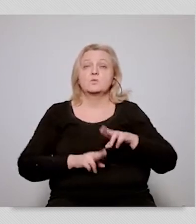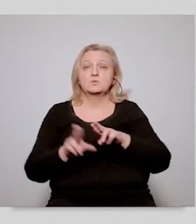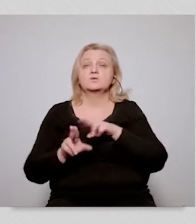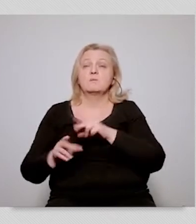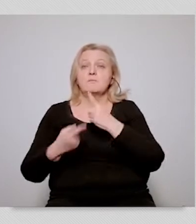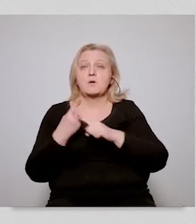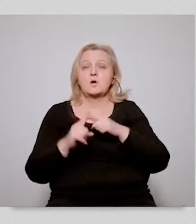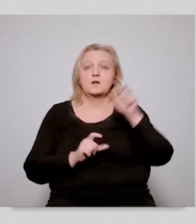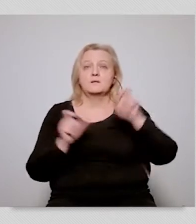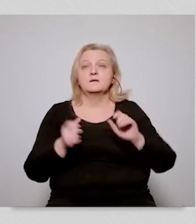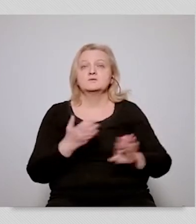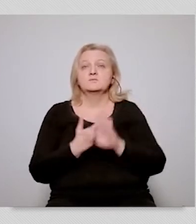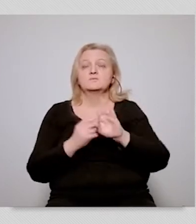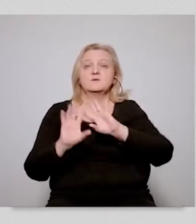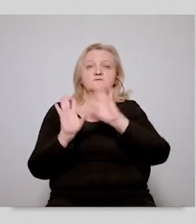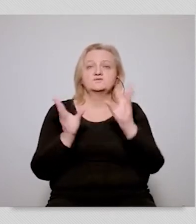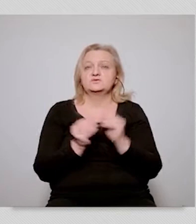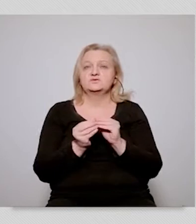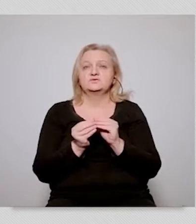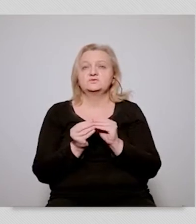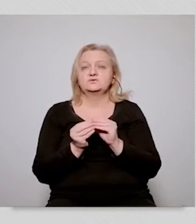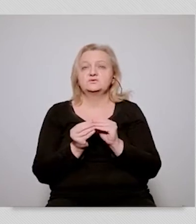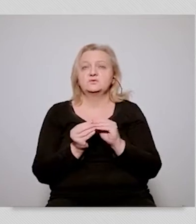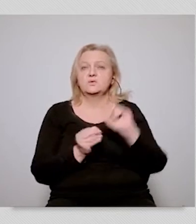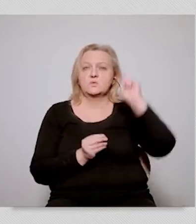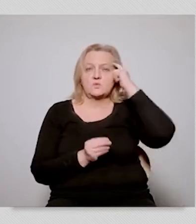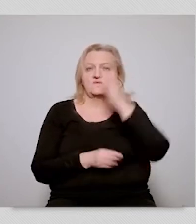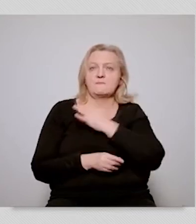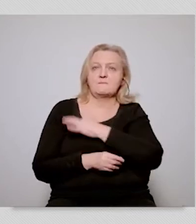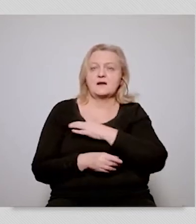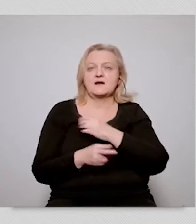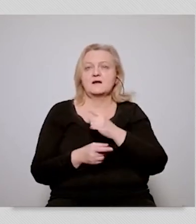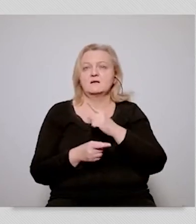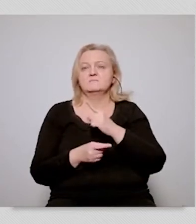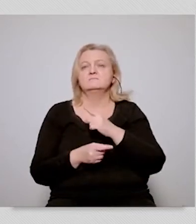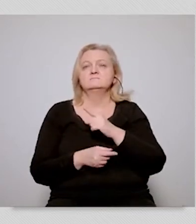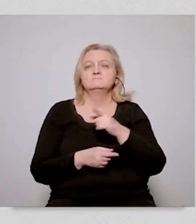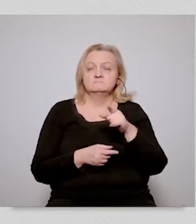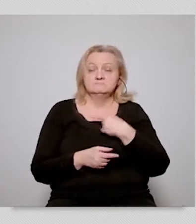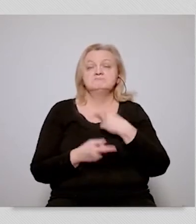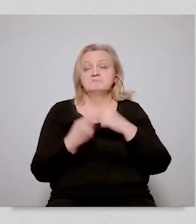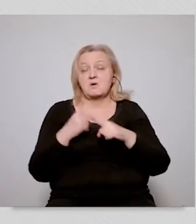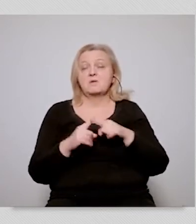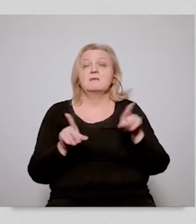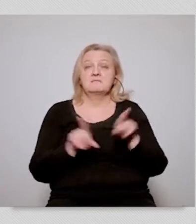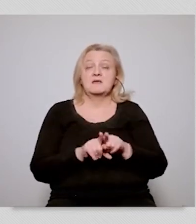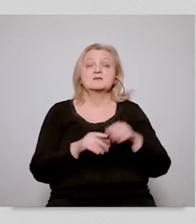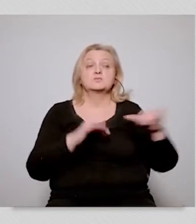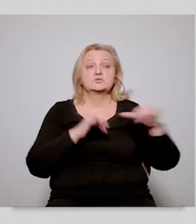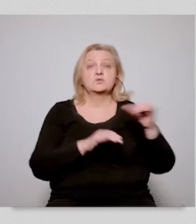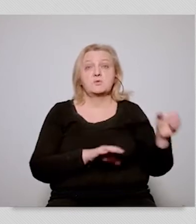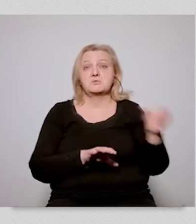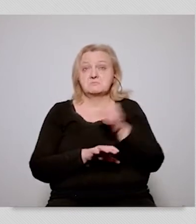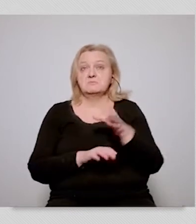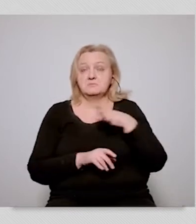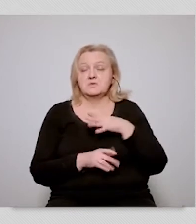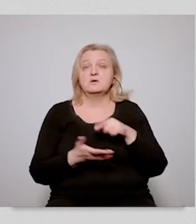Udało nam się zaprosić przedstawicieli wszystkich głównych partii politycznych, z partią władzy włącznie. I tutaj inaczej,